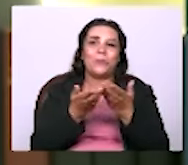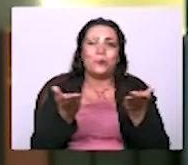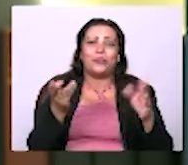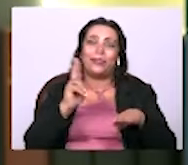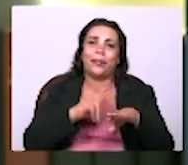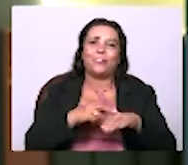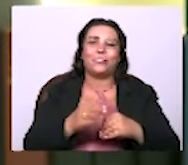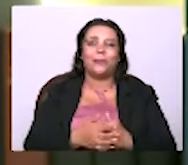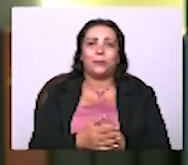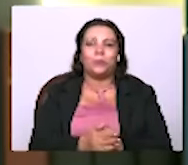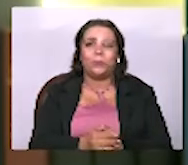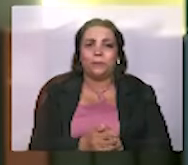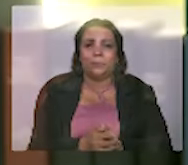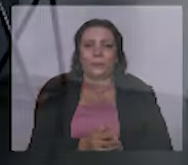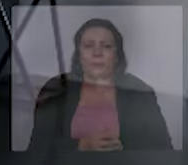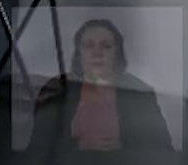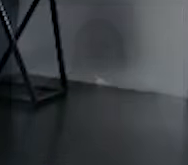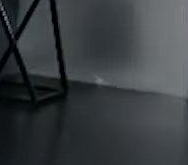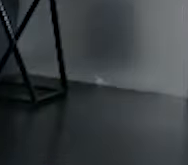فقرات هذه الحلقه